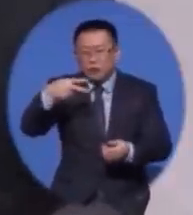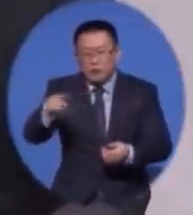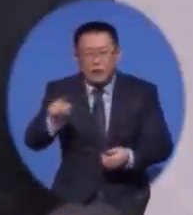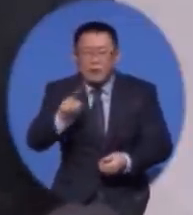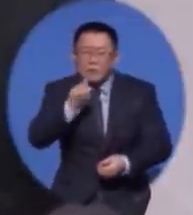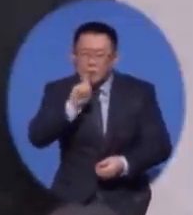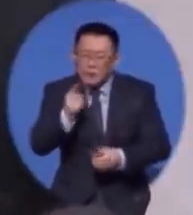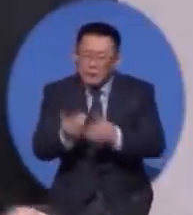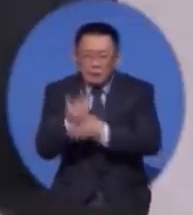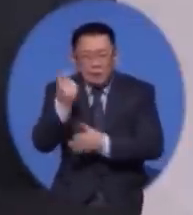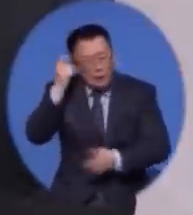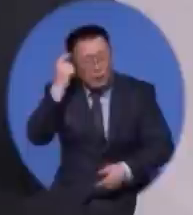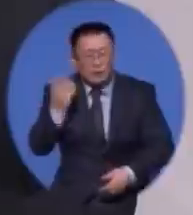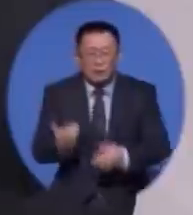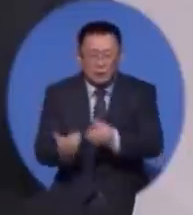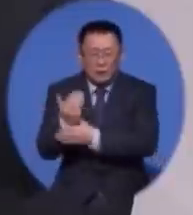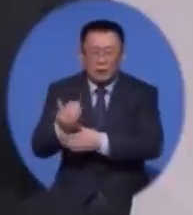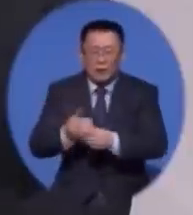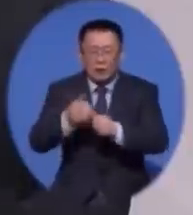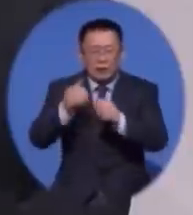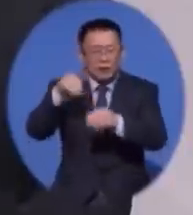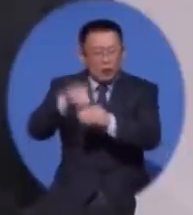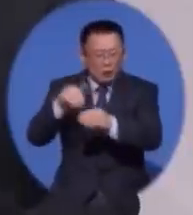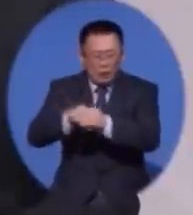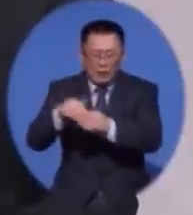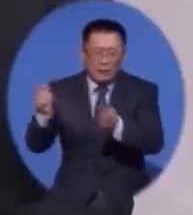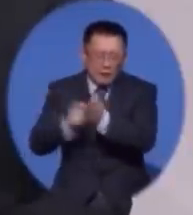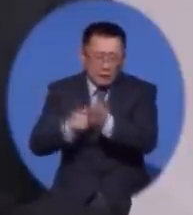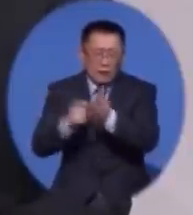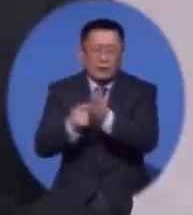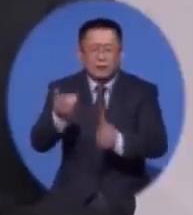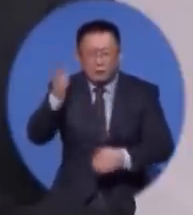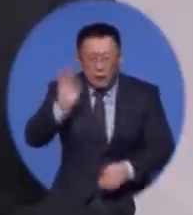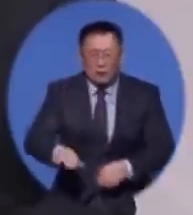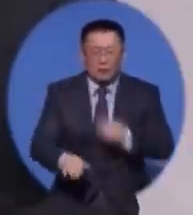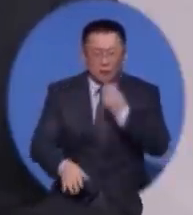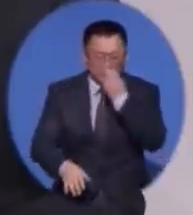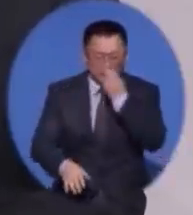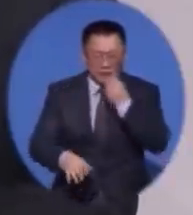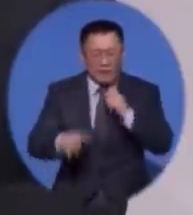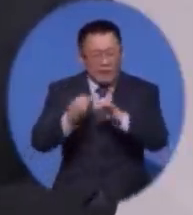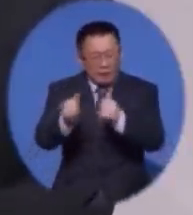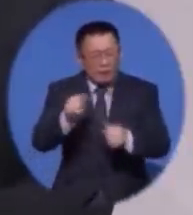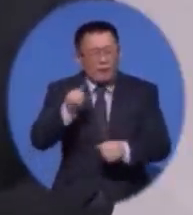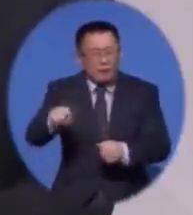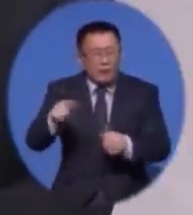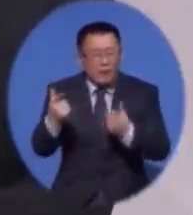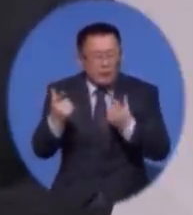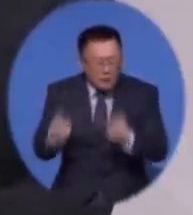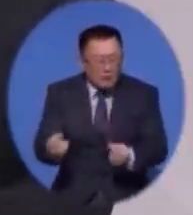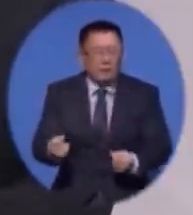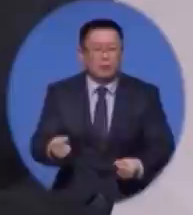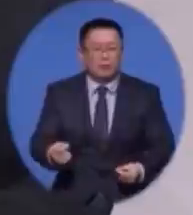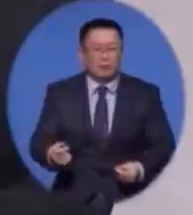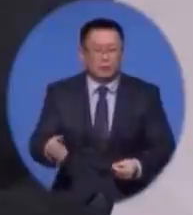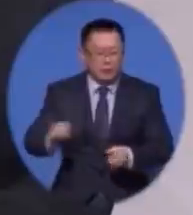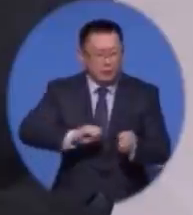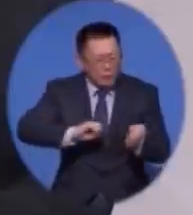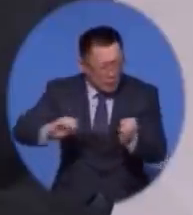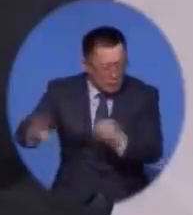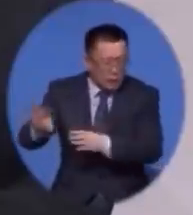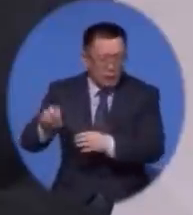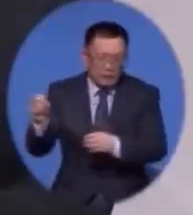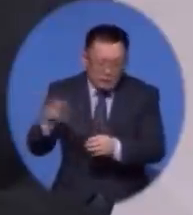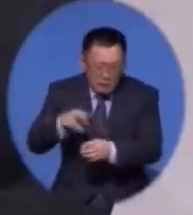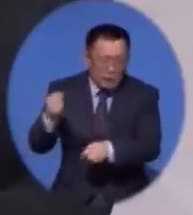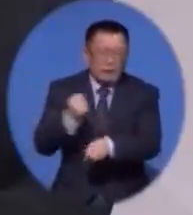장면입니다. 아무리 선거가 급하다고 하더라도 사람을 그렇게 취했다가 내려놨다가 이렇게